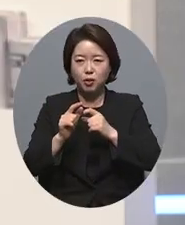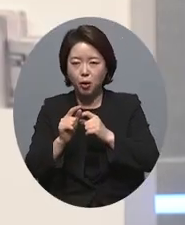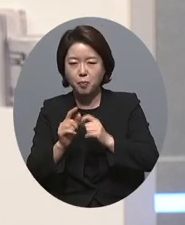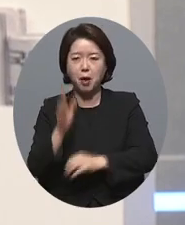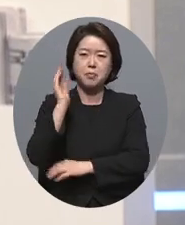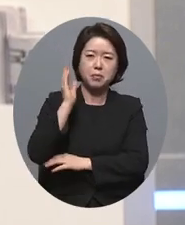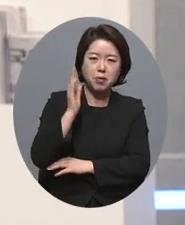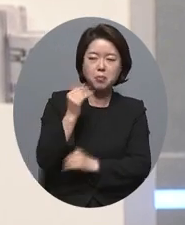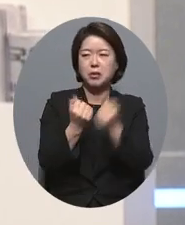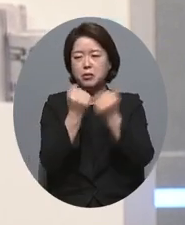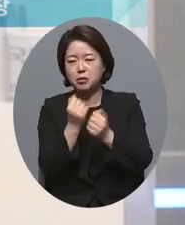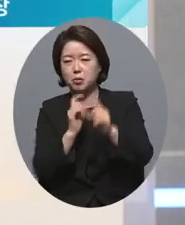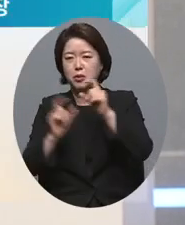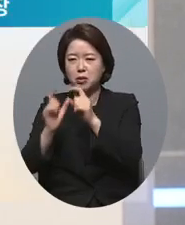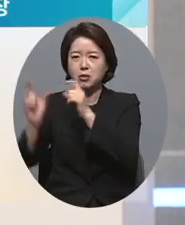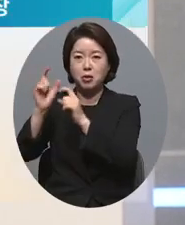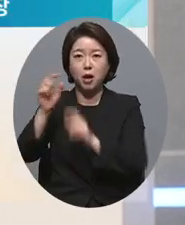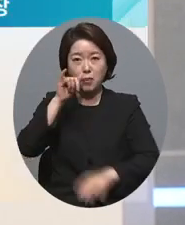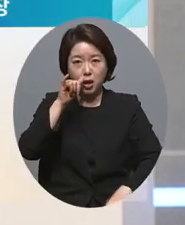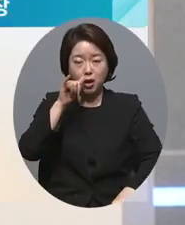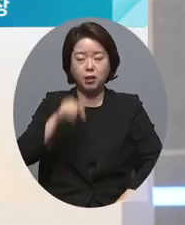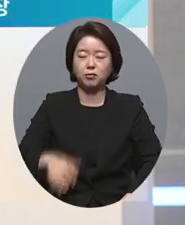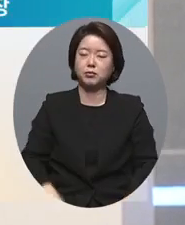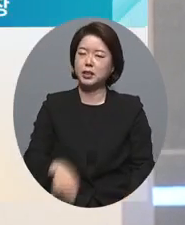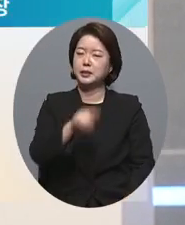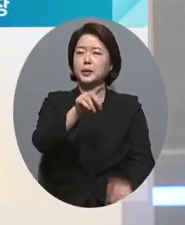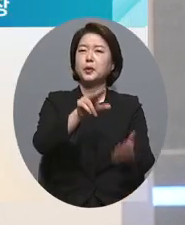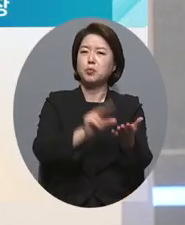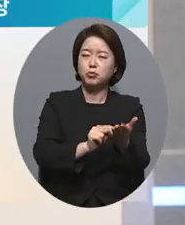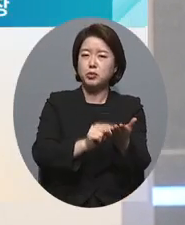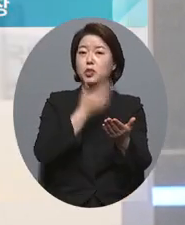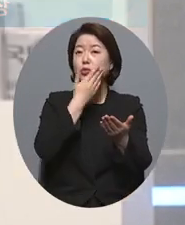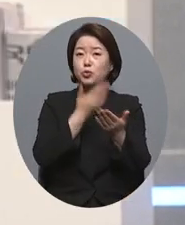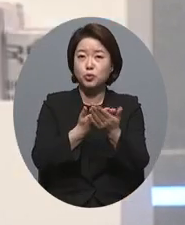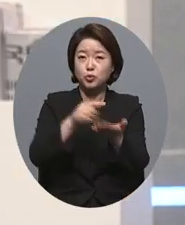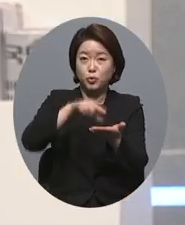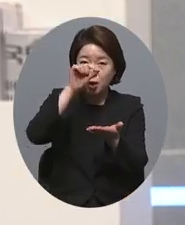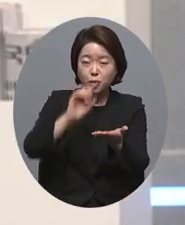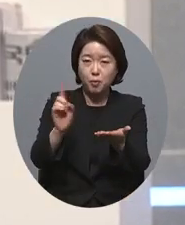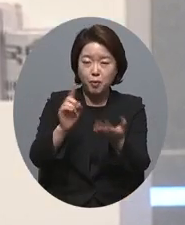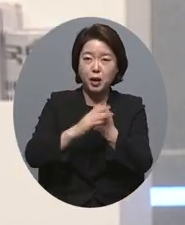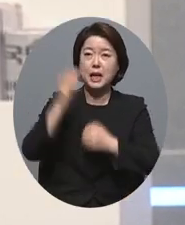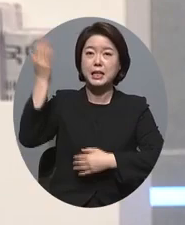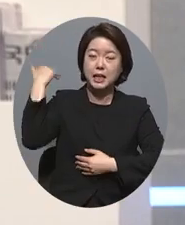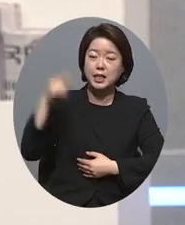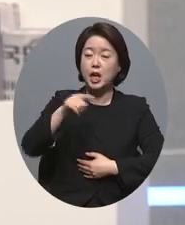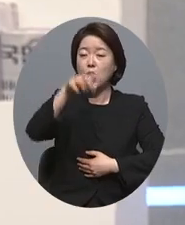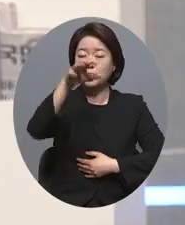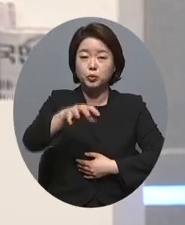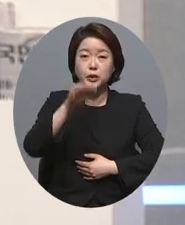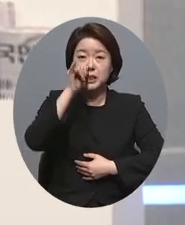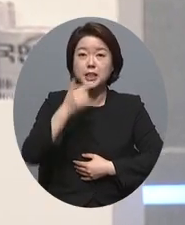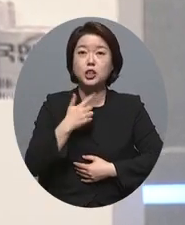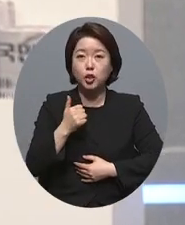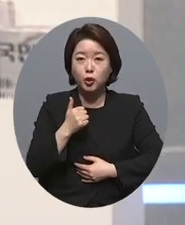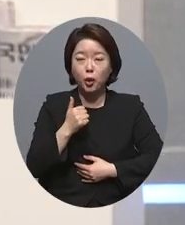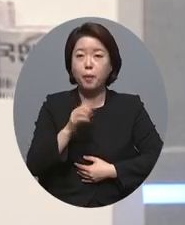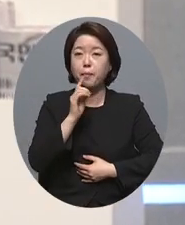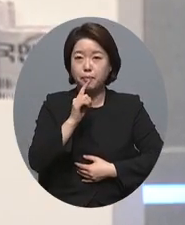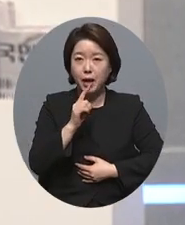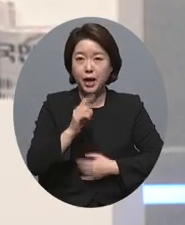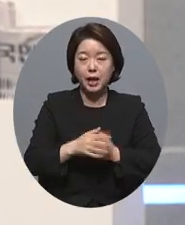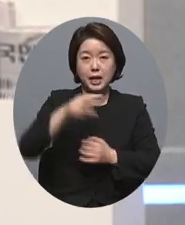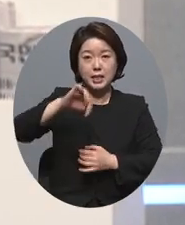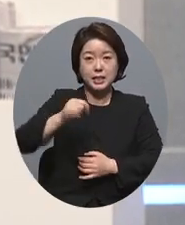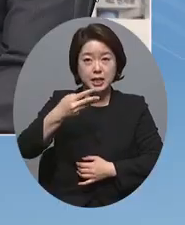뭐 이런 설명을 이제 곁들였는데 저 문제의 핵심은 네. 그 당시에 현장에 있었다고 주장하는 그리고